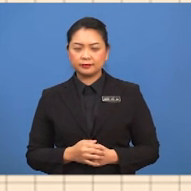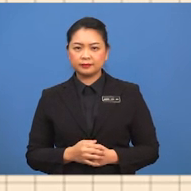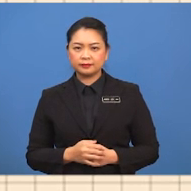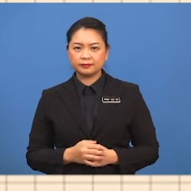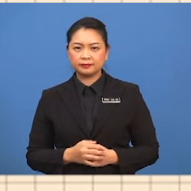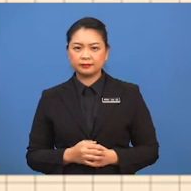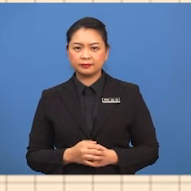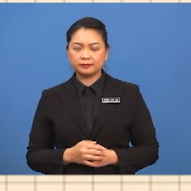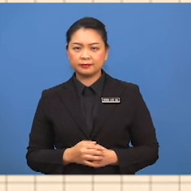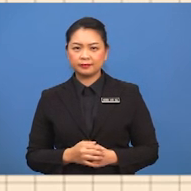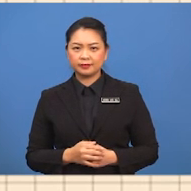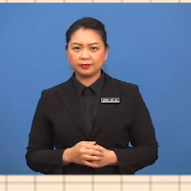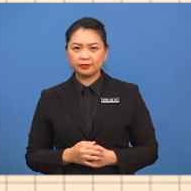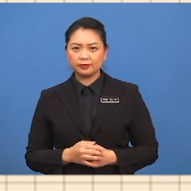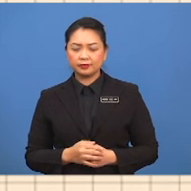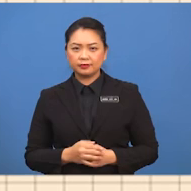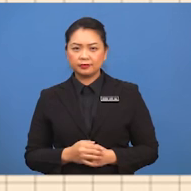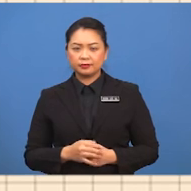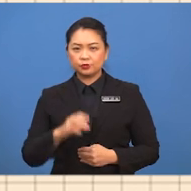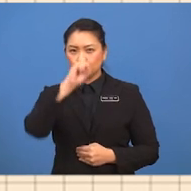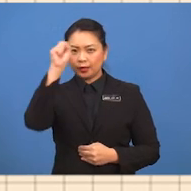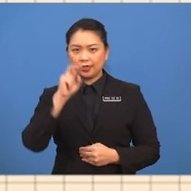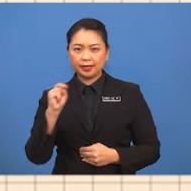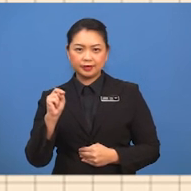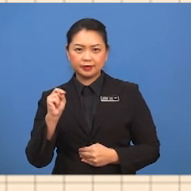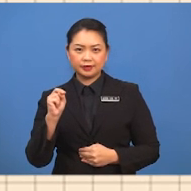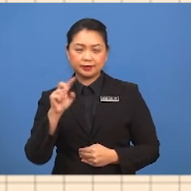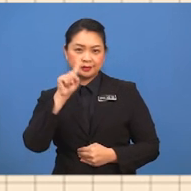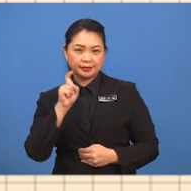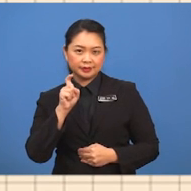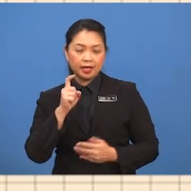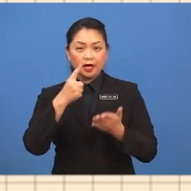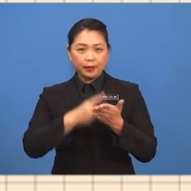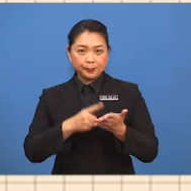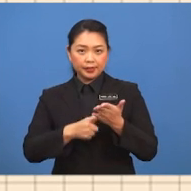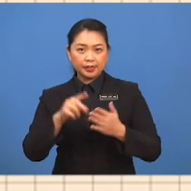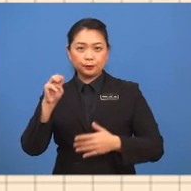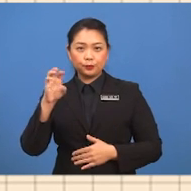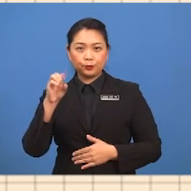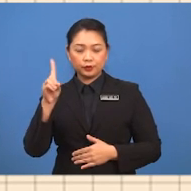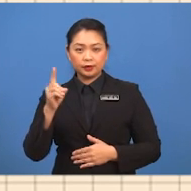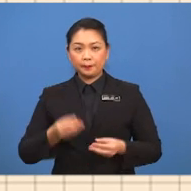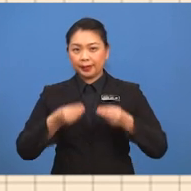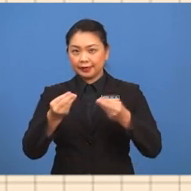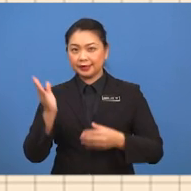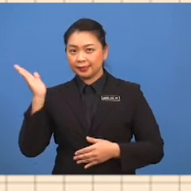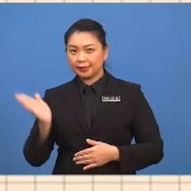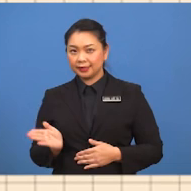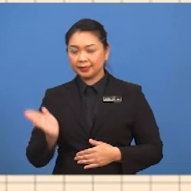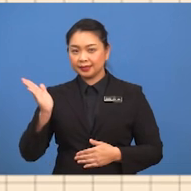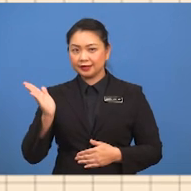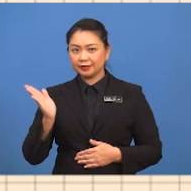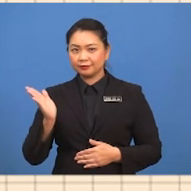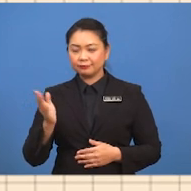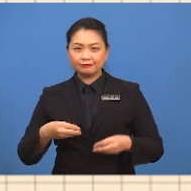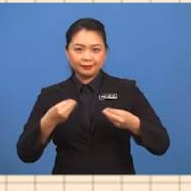B dan E. Soalannya ialah, apakah mod bagi data ini? Biar